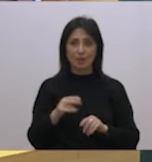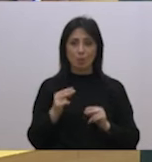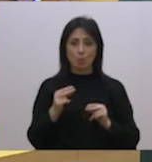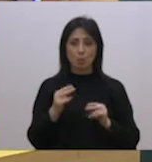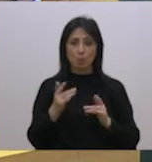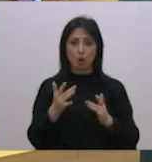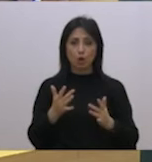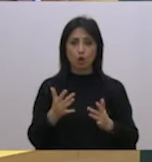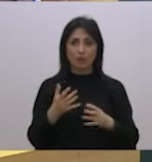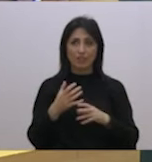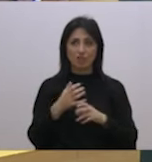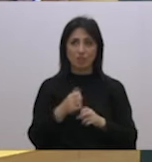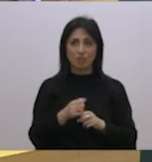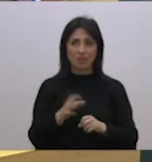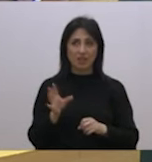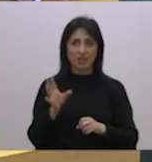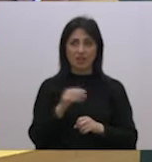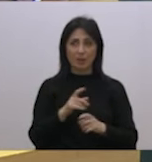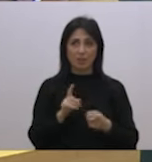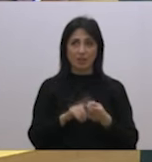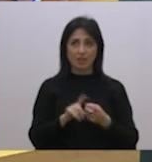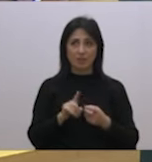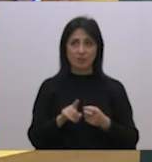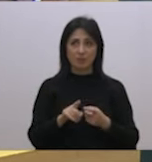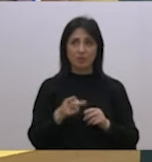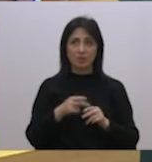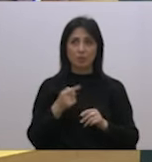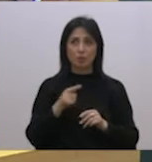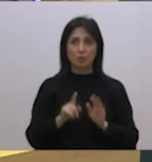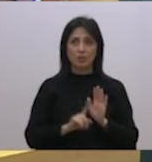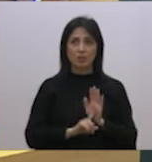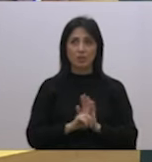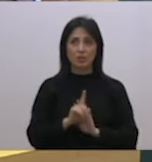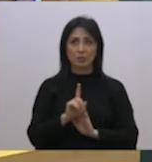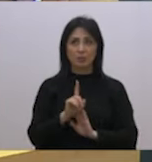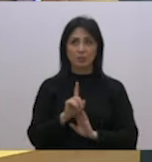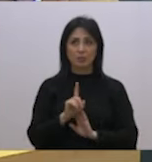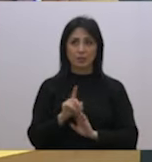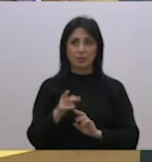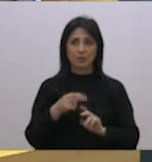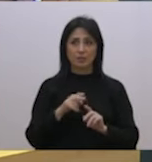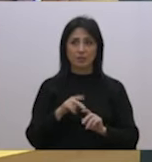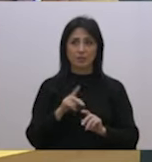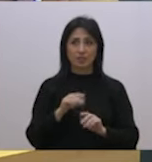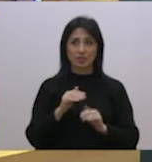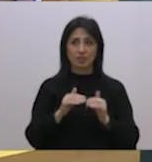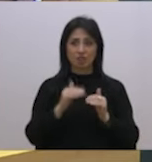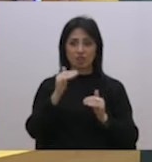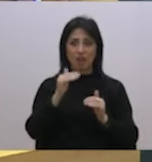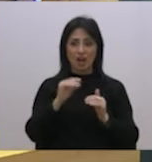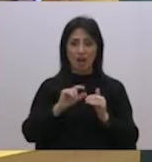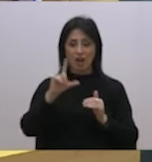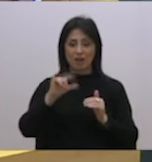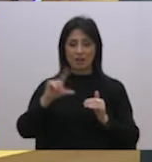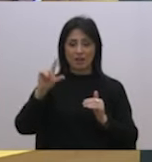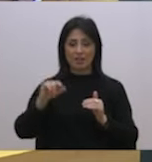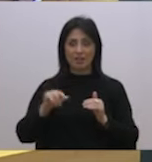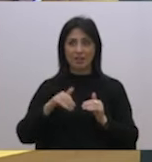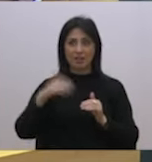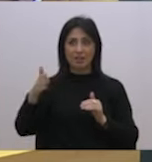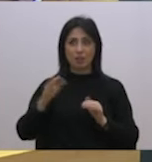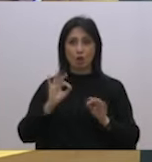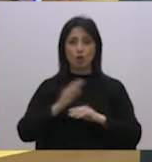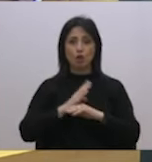Motxona, șemțirdeba, ეს ყველაფერ ეხება. Იმ წუთშივე იწყება იმ შკალიდან გარეთ გასვლა, რასაც ქვია